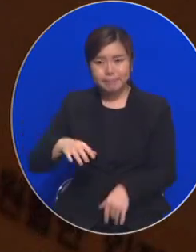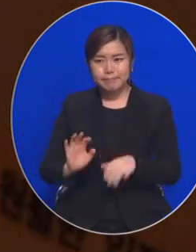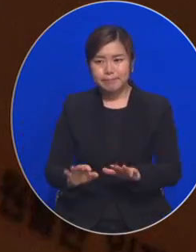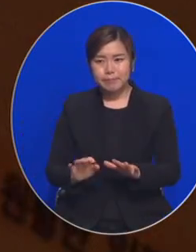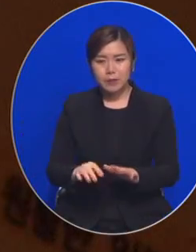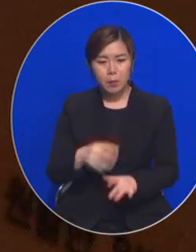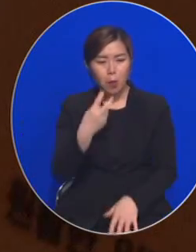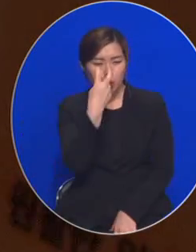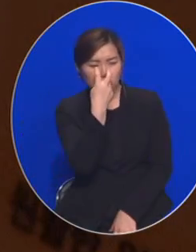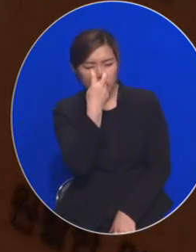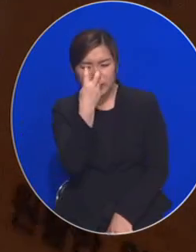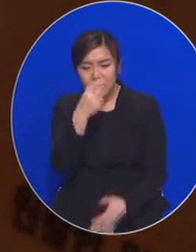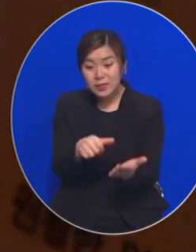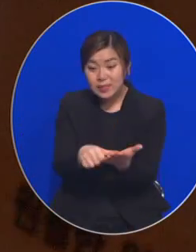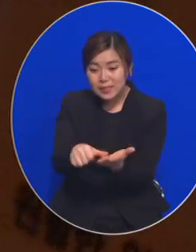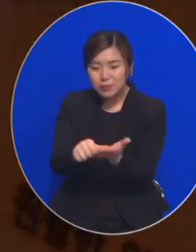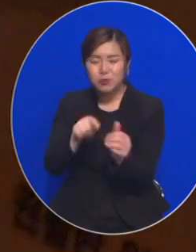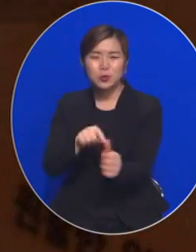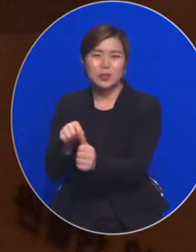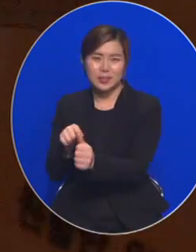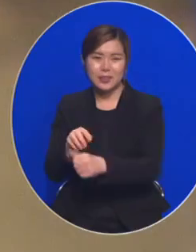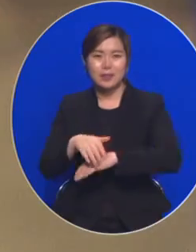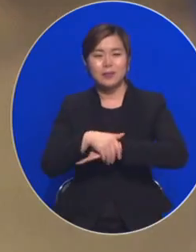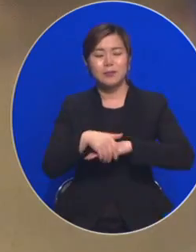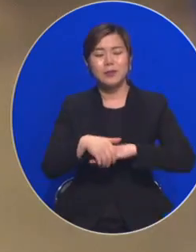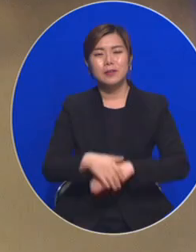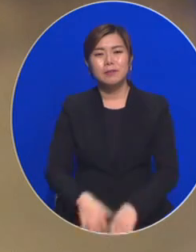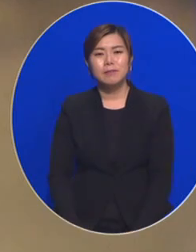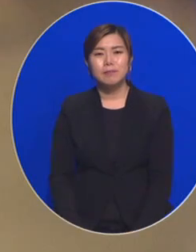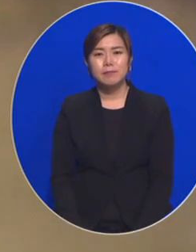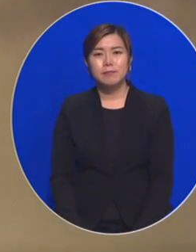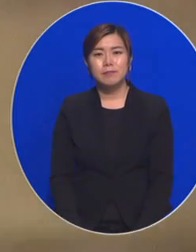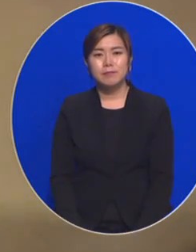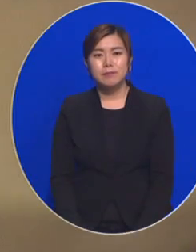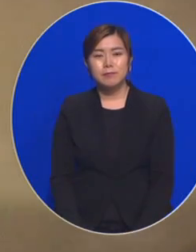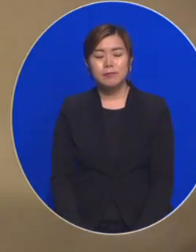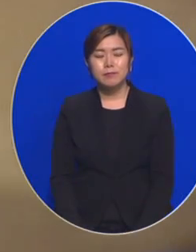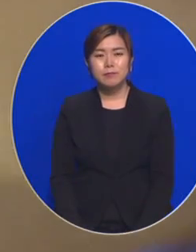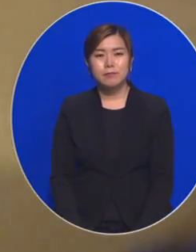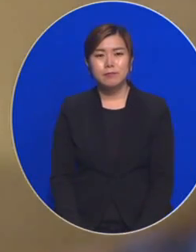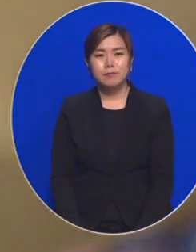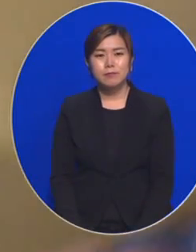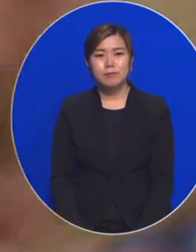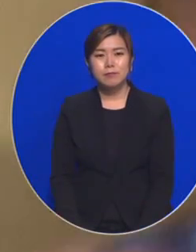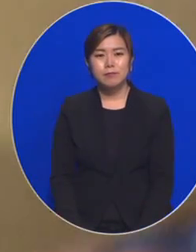탐지 삭제 조치를 강화할 방침입니다. KTV 박지선입니다.